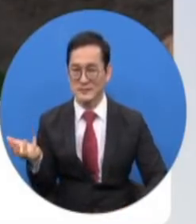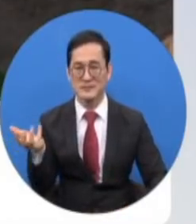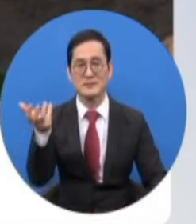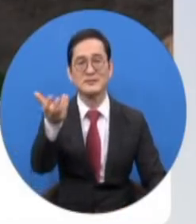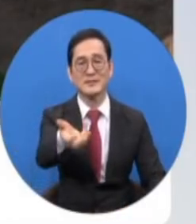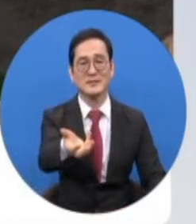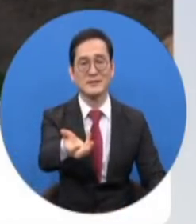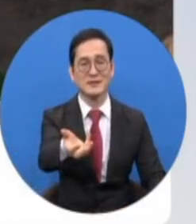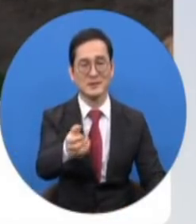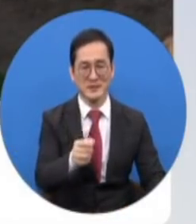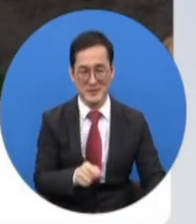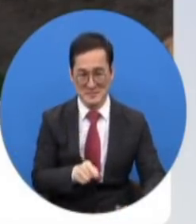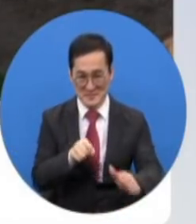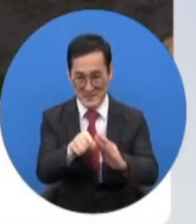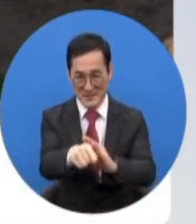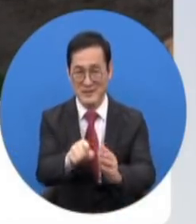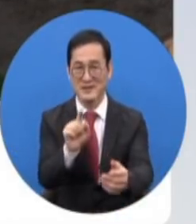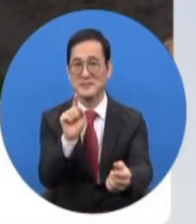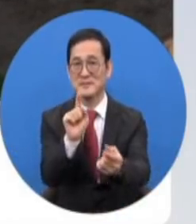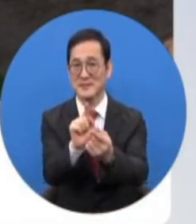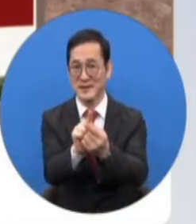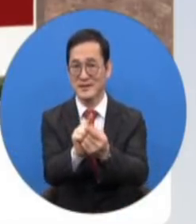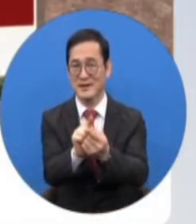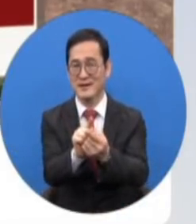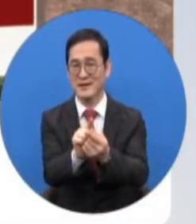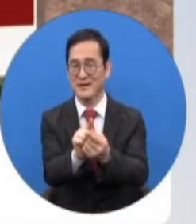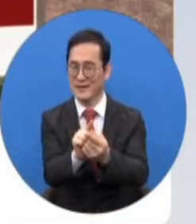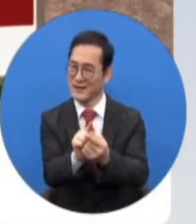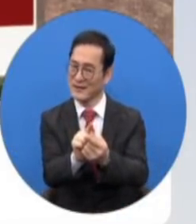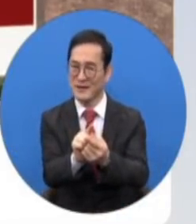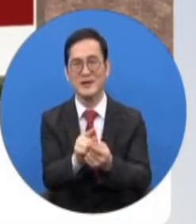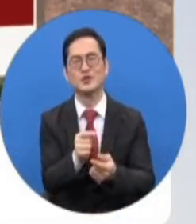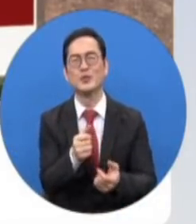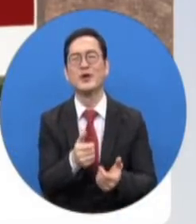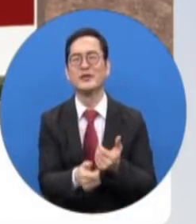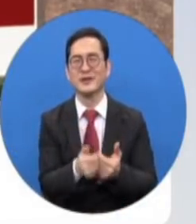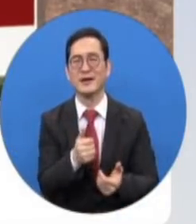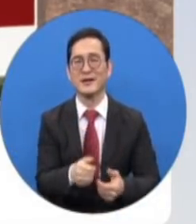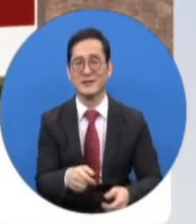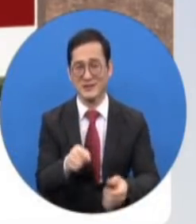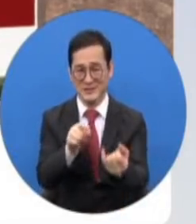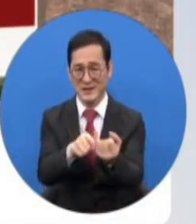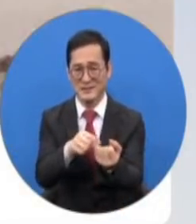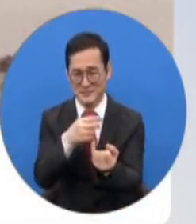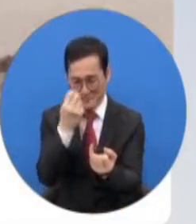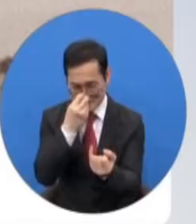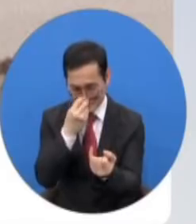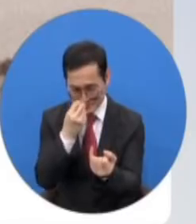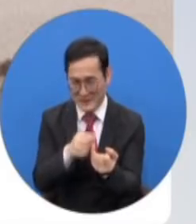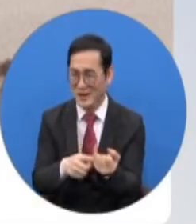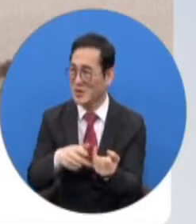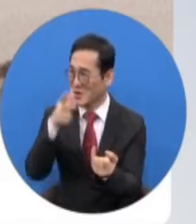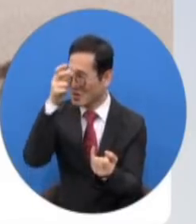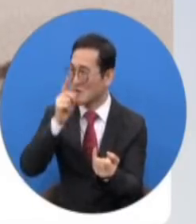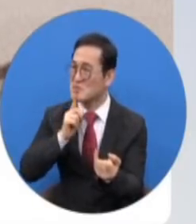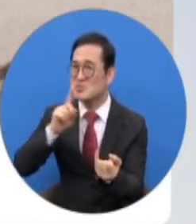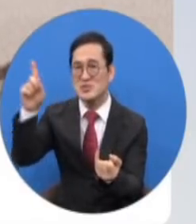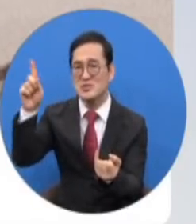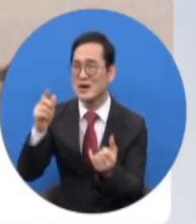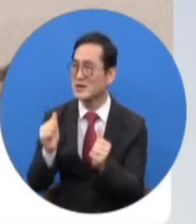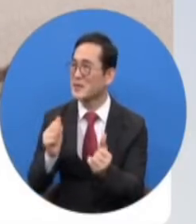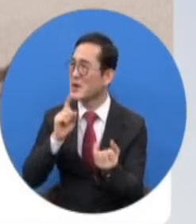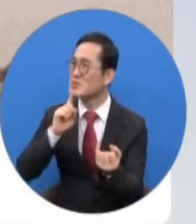보도가 나오고 있는데 사실 그 자체는 상당히 어색하긴 합니다. 본인이 수사하고 기소를 예. 담당한